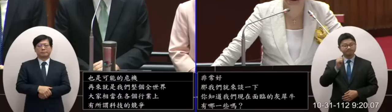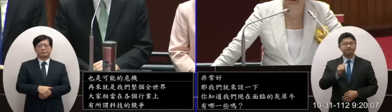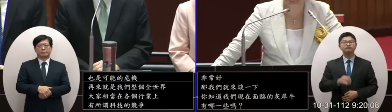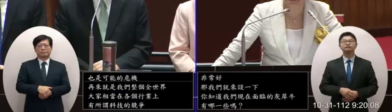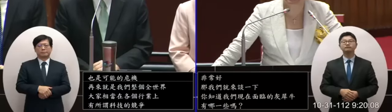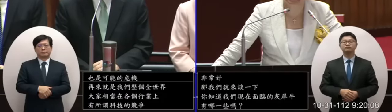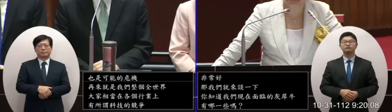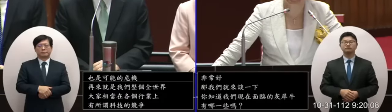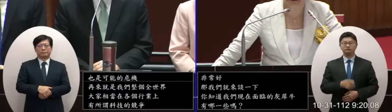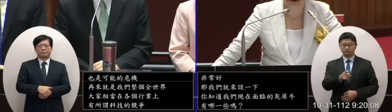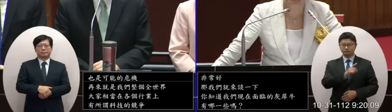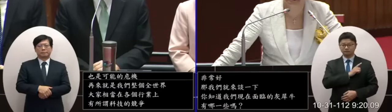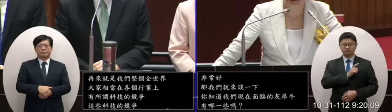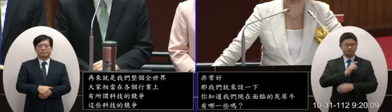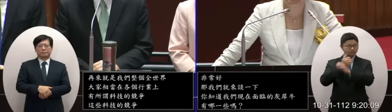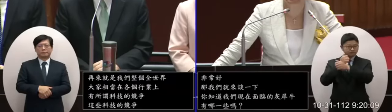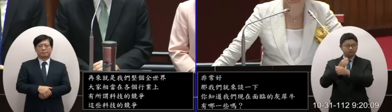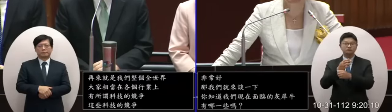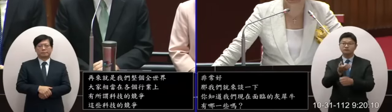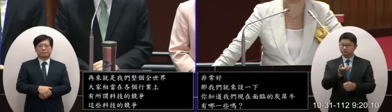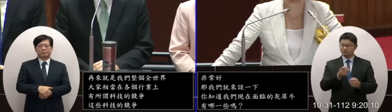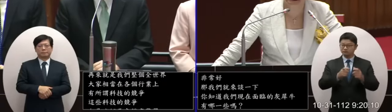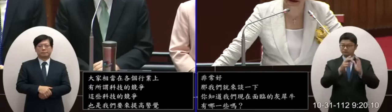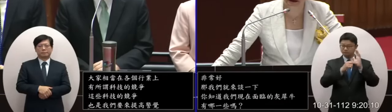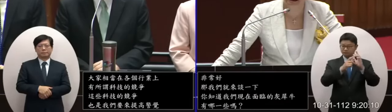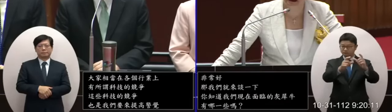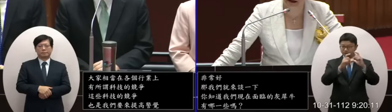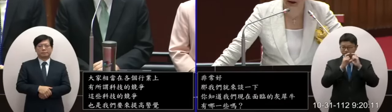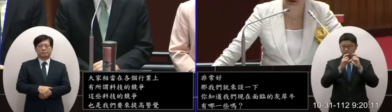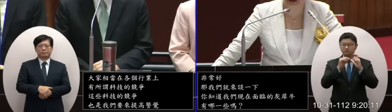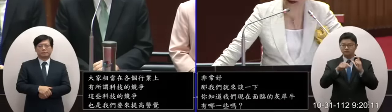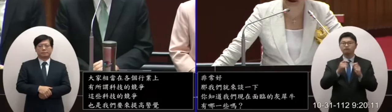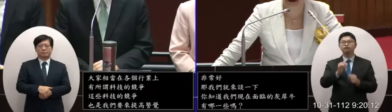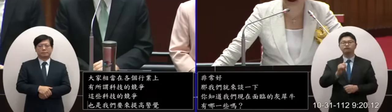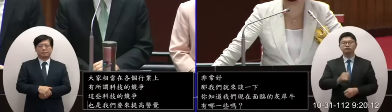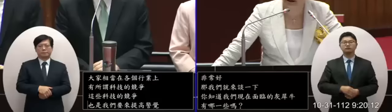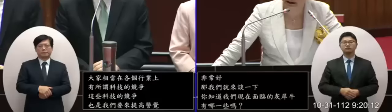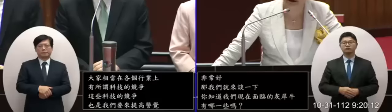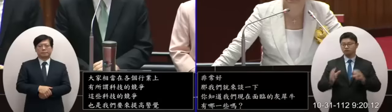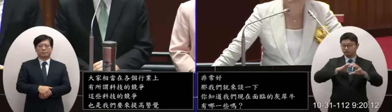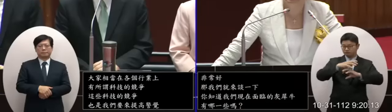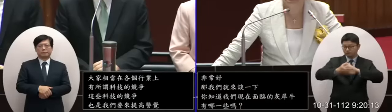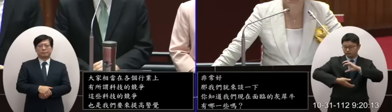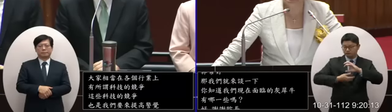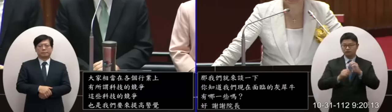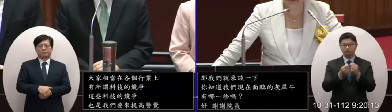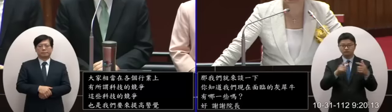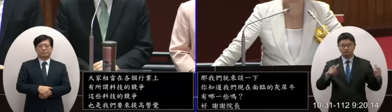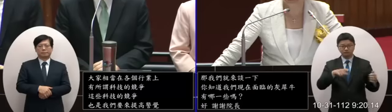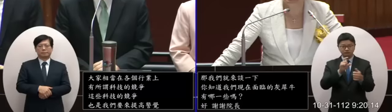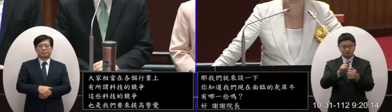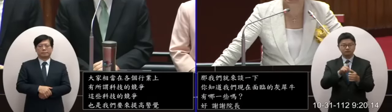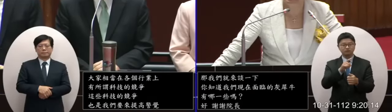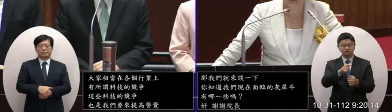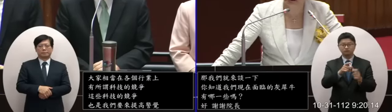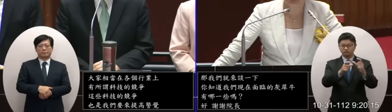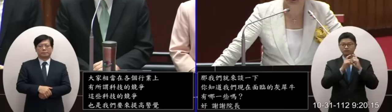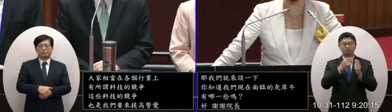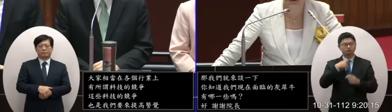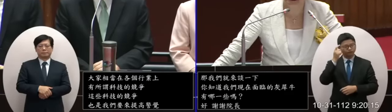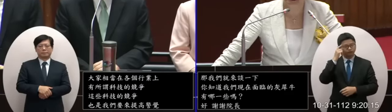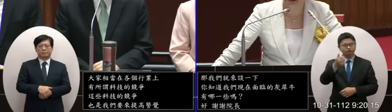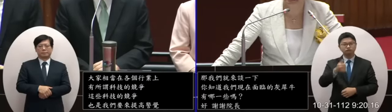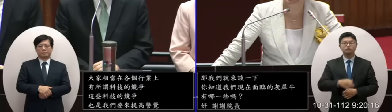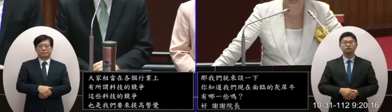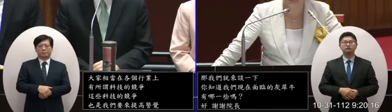以你的这个背景能够回答这样不错了。您有从国际的这个角度上面来看很好，但是与此同时呢，其实我